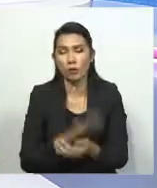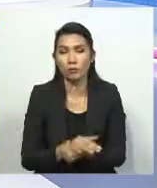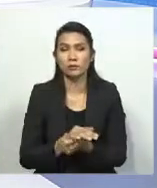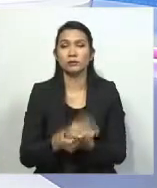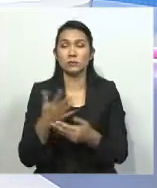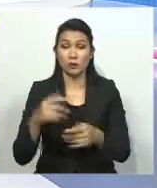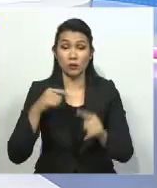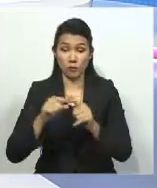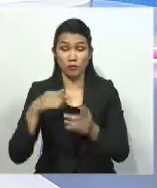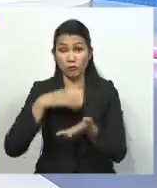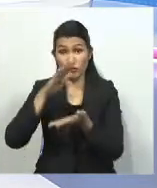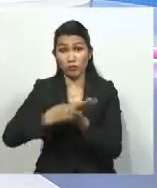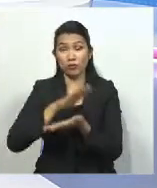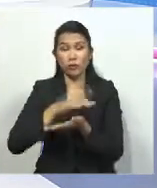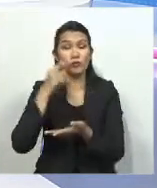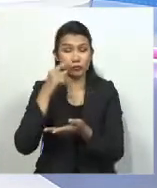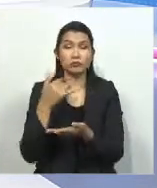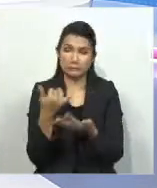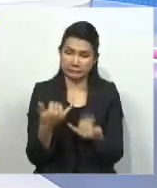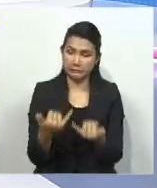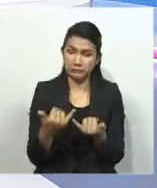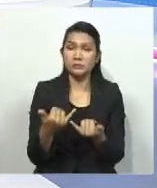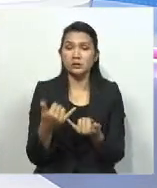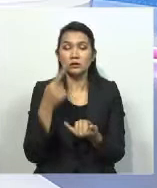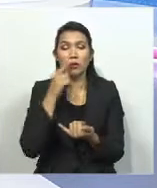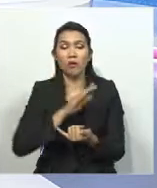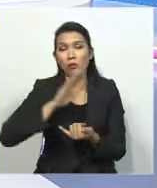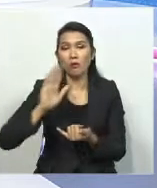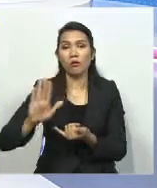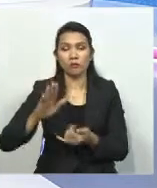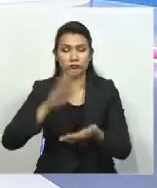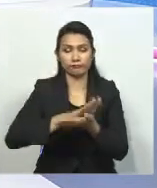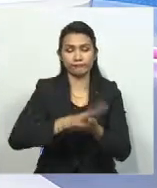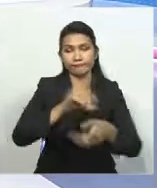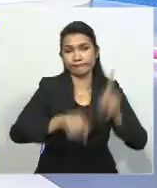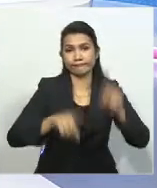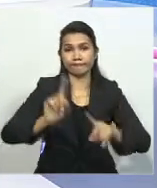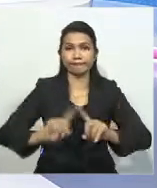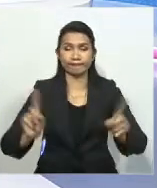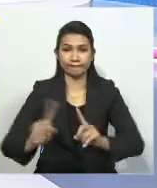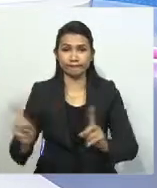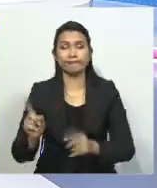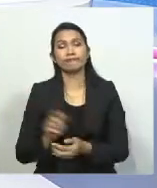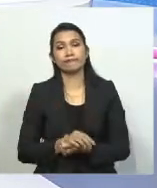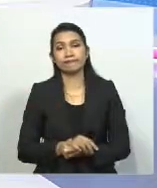องเรื่องของการปิดโรงเรียนนะครับเรื่องของฝุ่นละอองอันนี้จะอยู่ในดุลพินิจของแต่ละโรงเรียนนะครับ